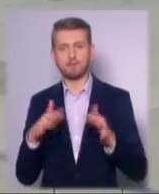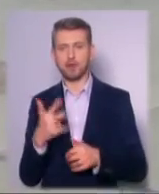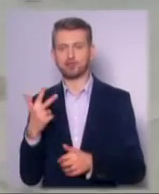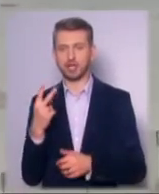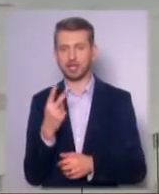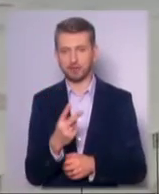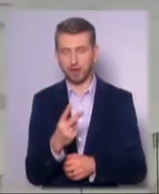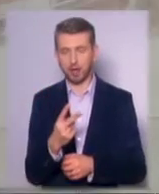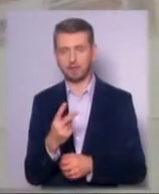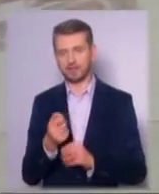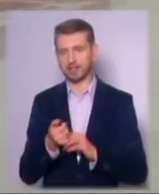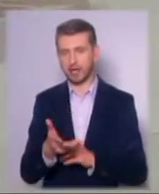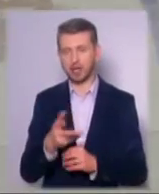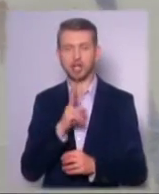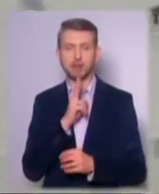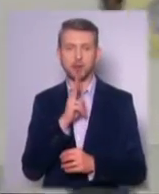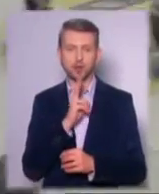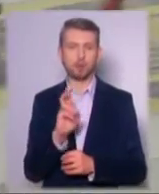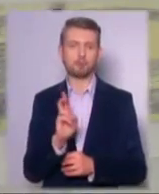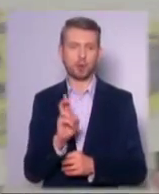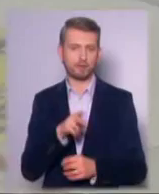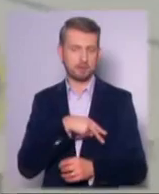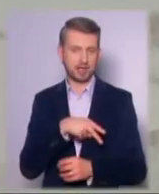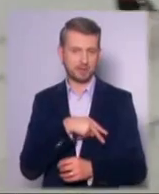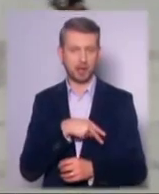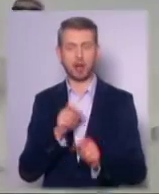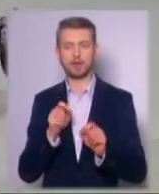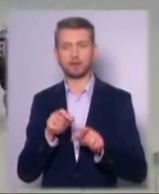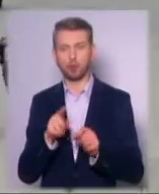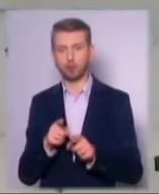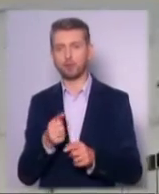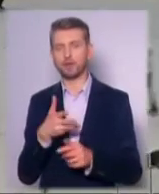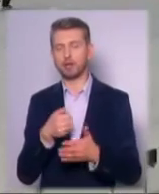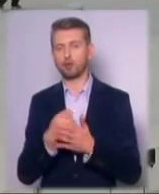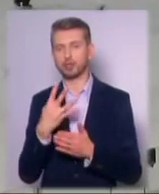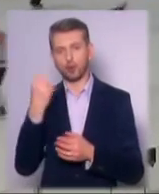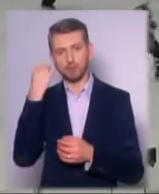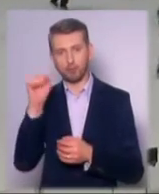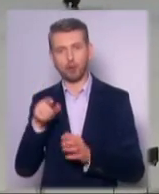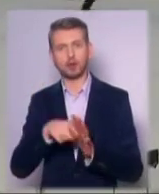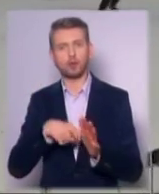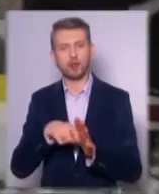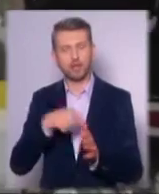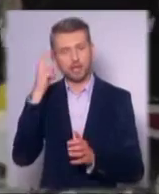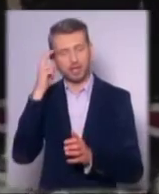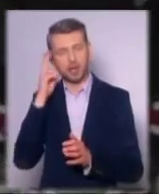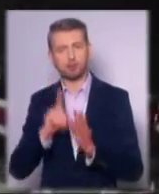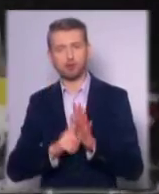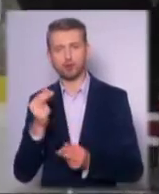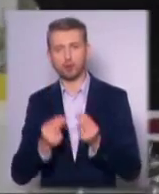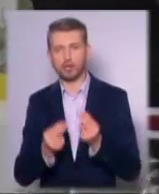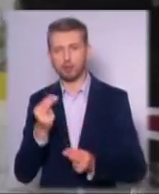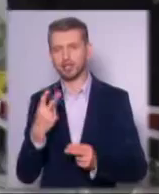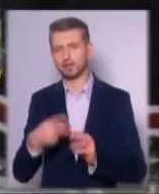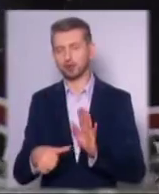і 3-2 у серії. Кременчук – бронзовий призер чемпіонату, а золото у серії до 4 перемог. Донечани та кияни почнуть розігрувати вже